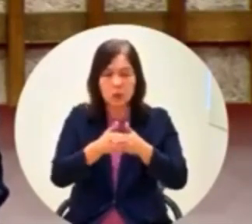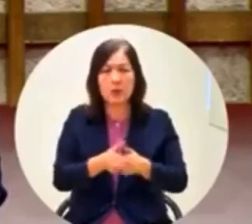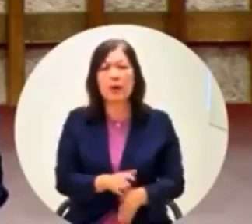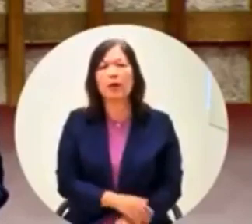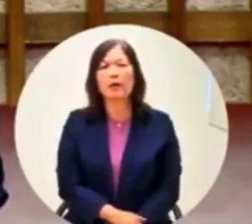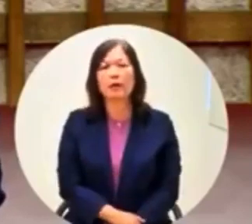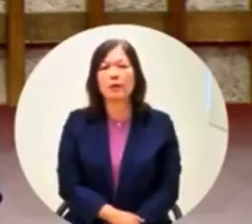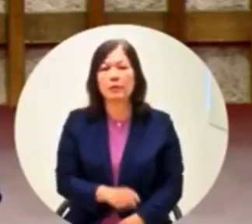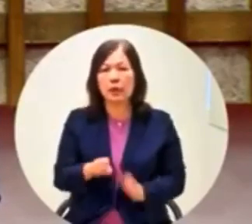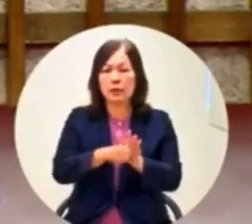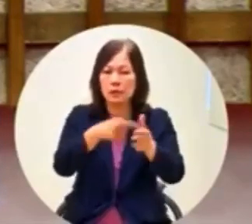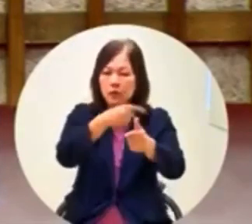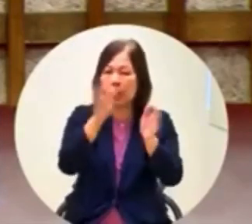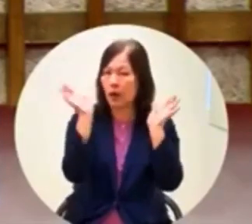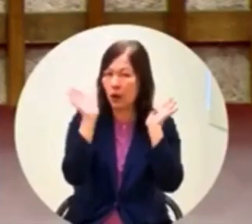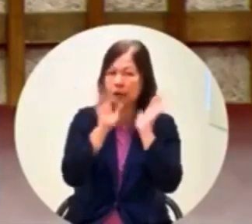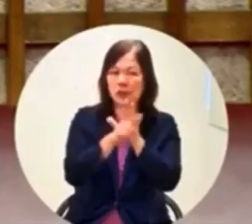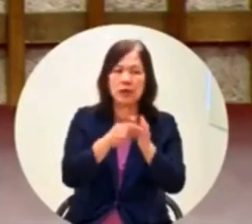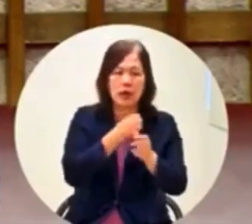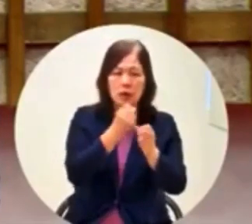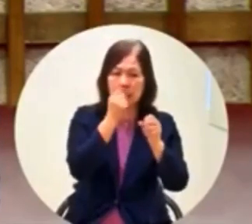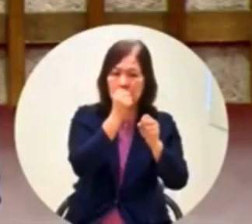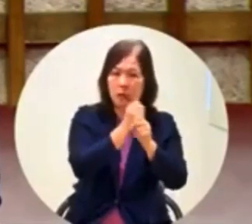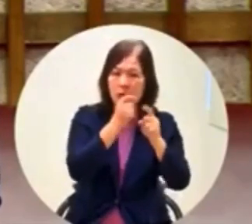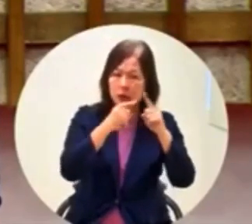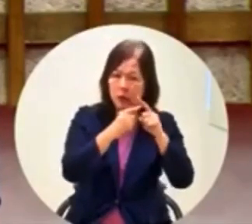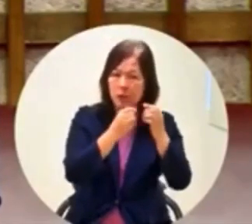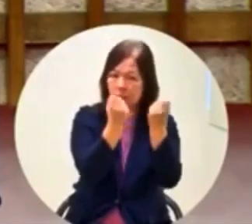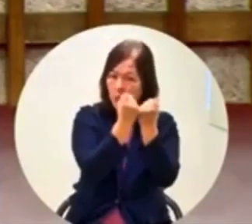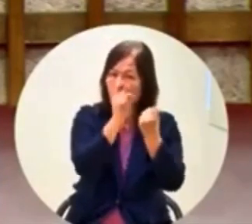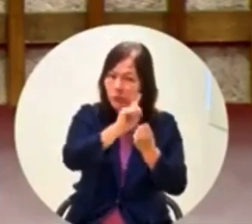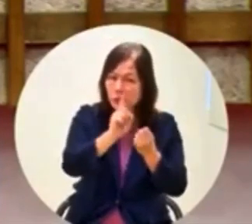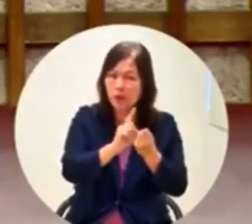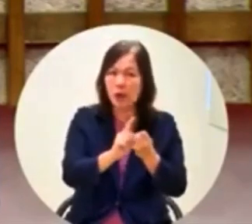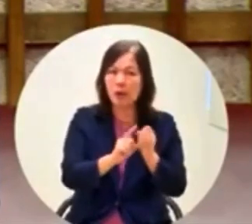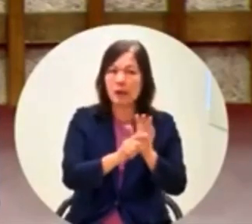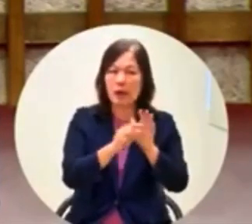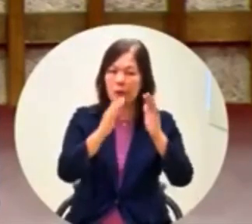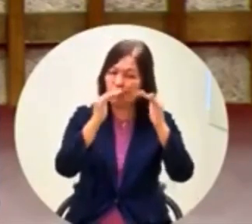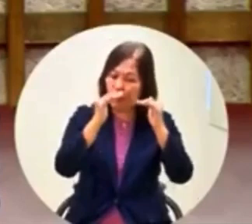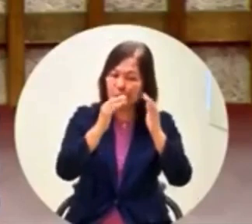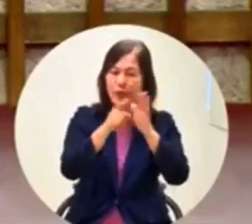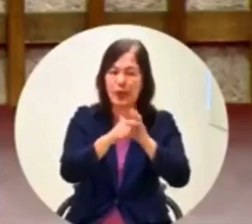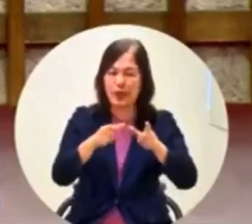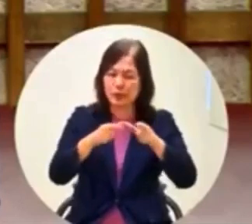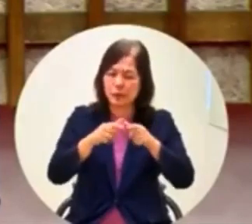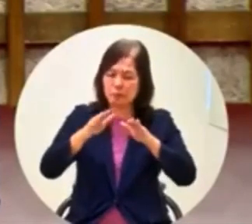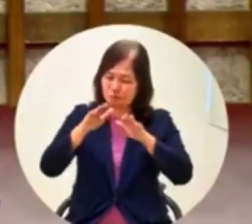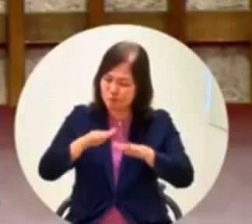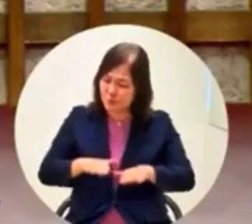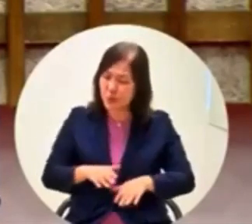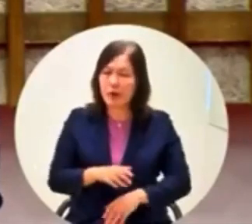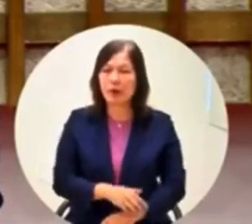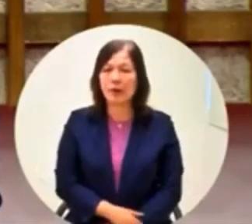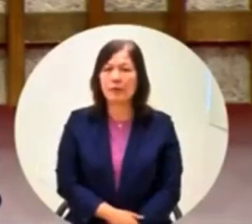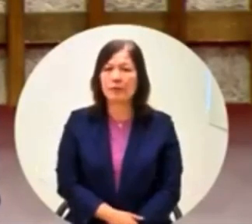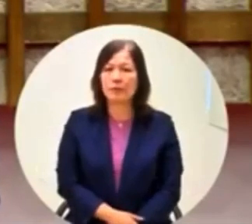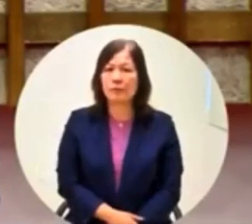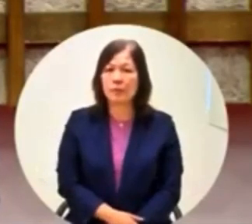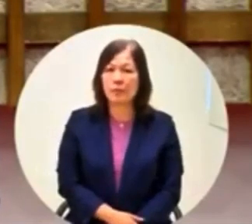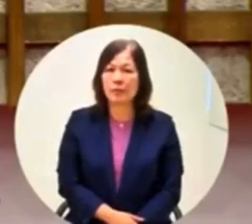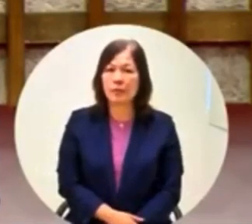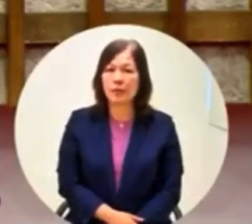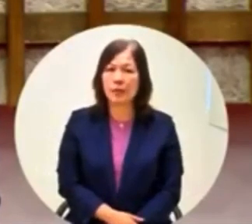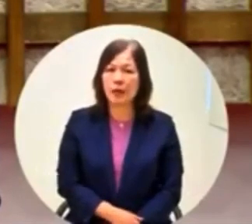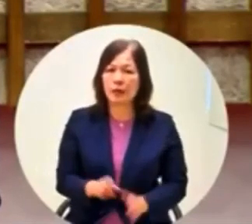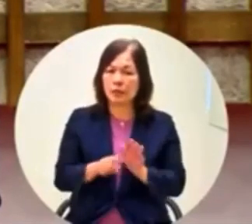中教导我们如何做人，作为礼义和心义和平，我们所谓的这个